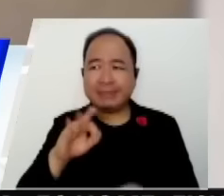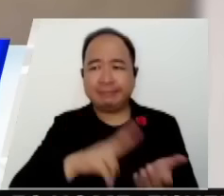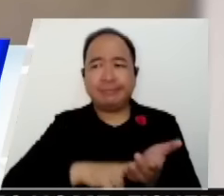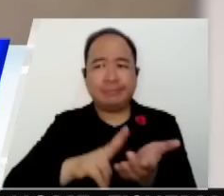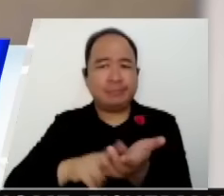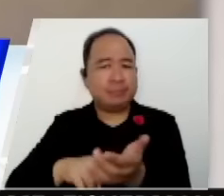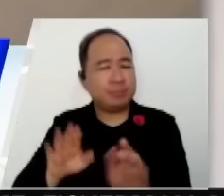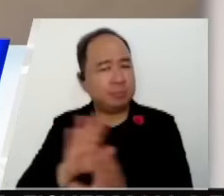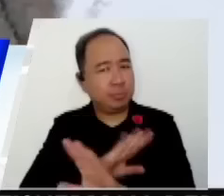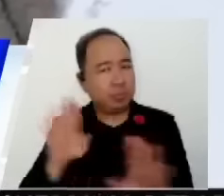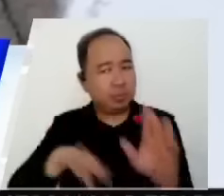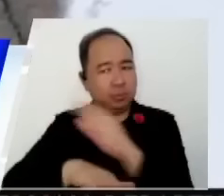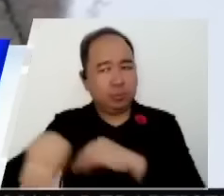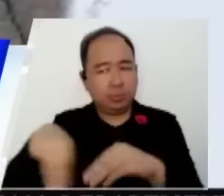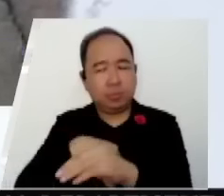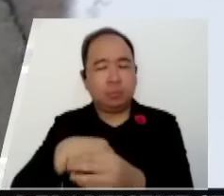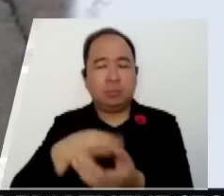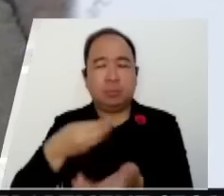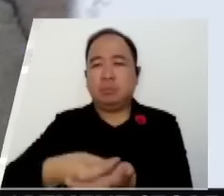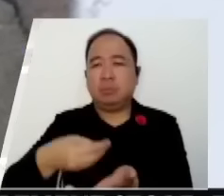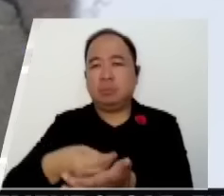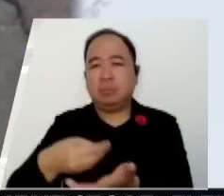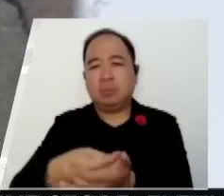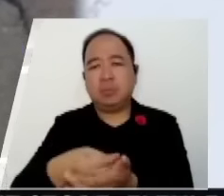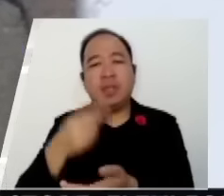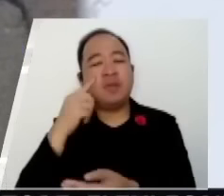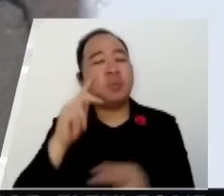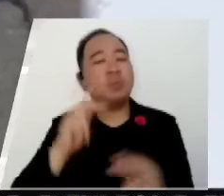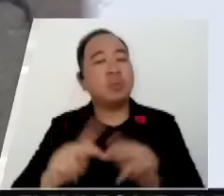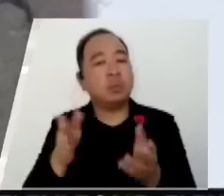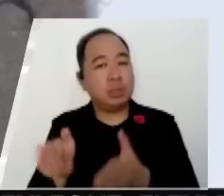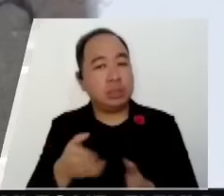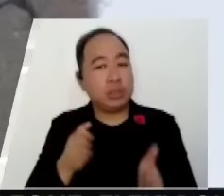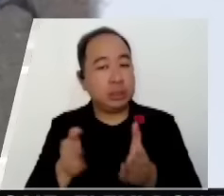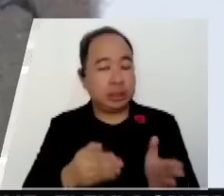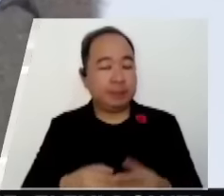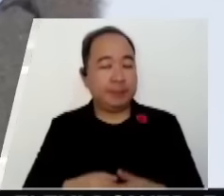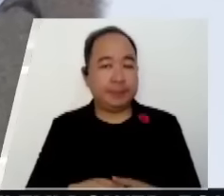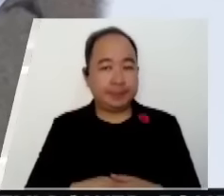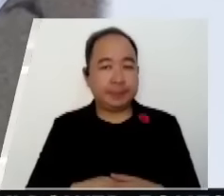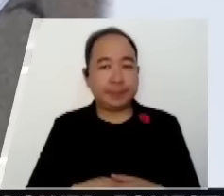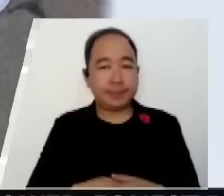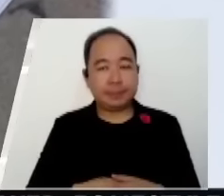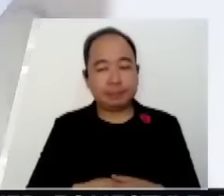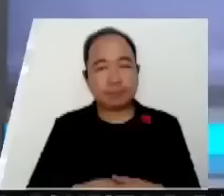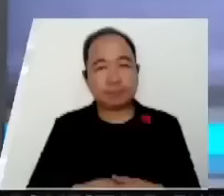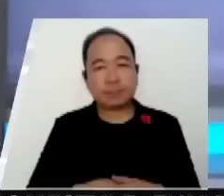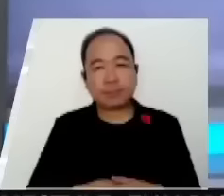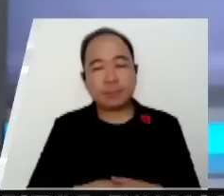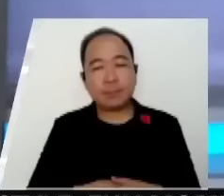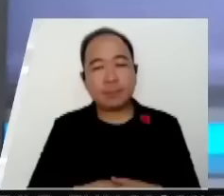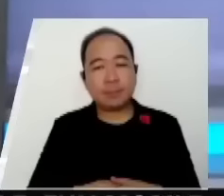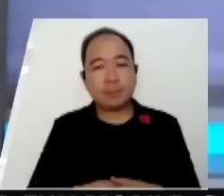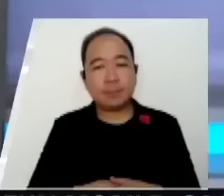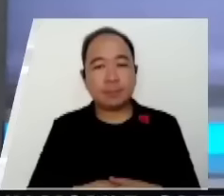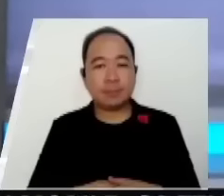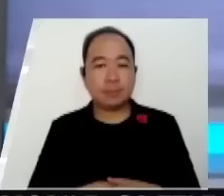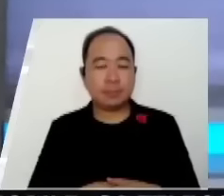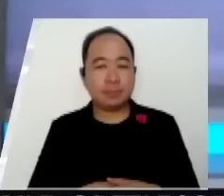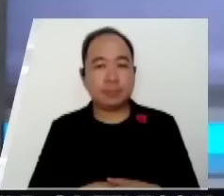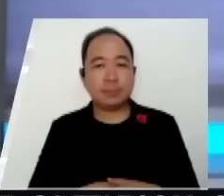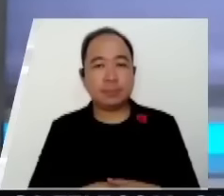People's Initiative. Para sa GMA Integrated News, Mav Gonzalez, Nakatutok, 24 Oras. mga